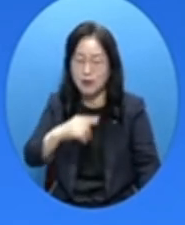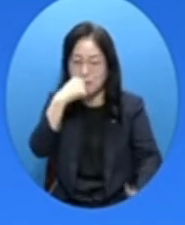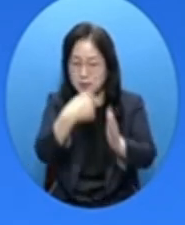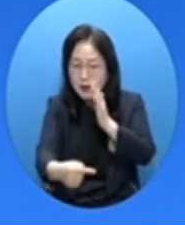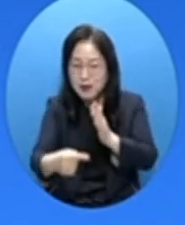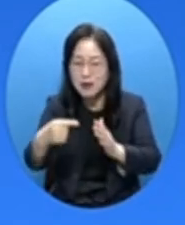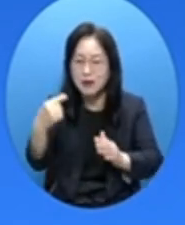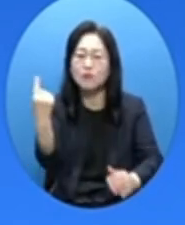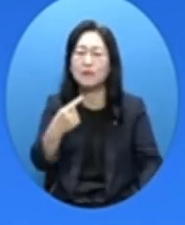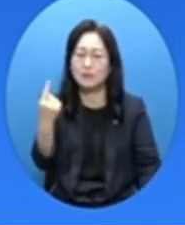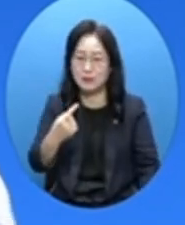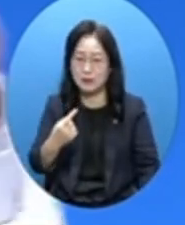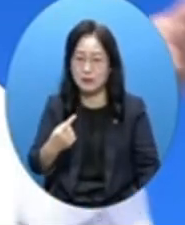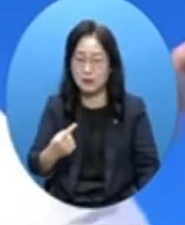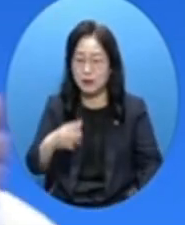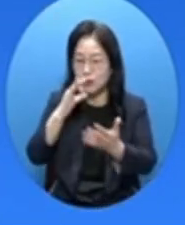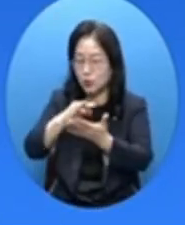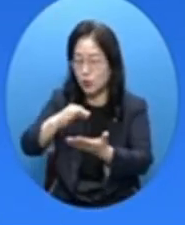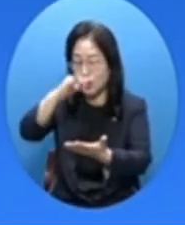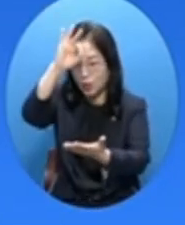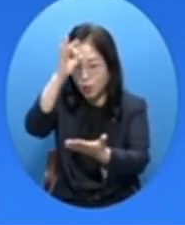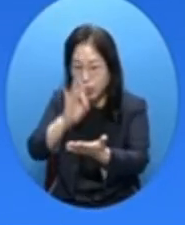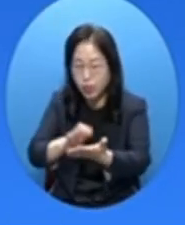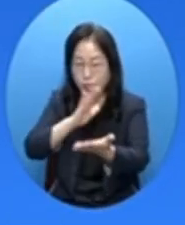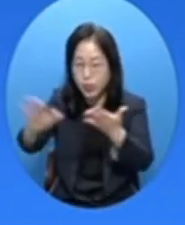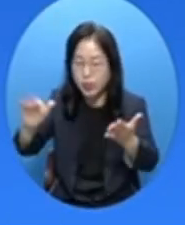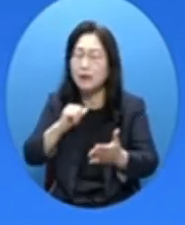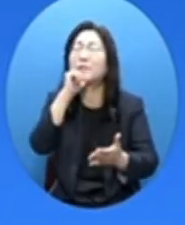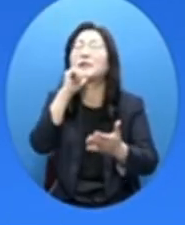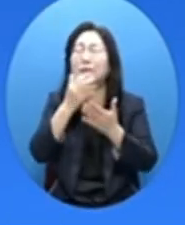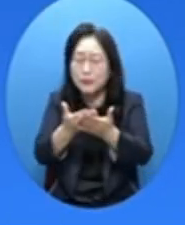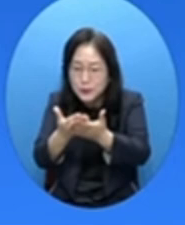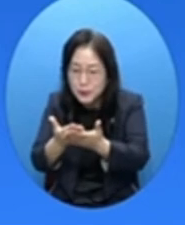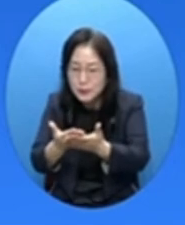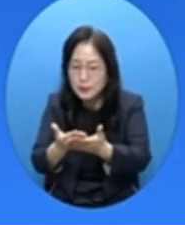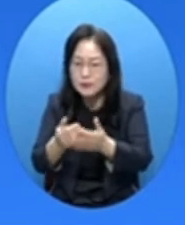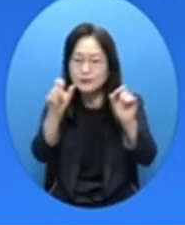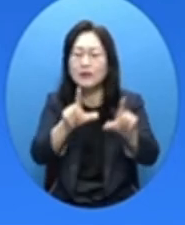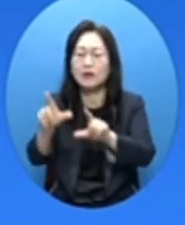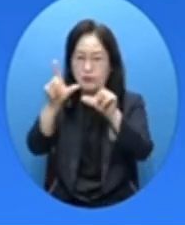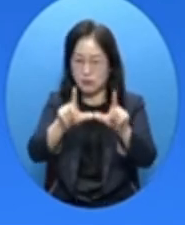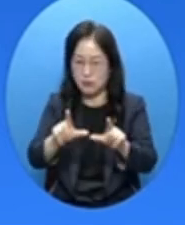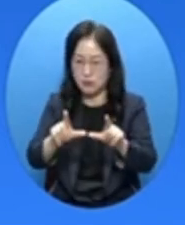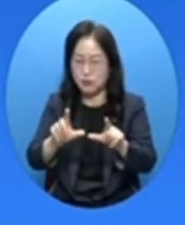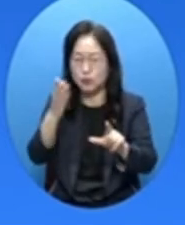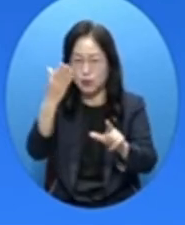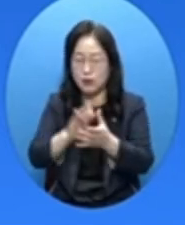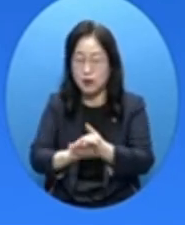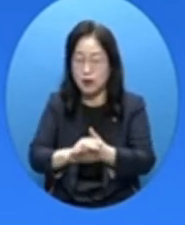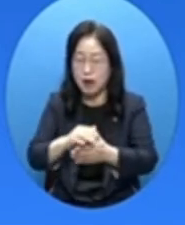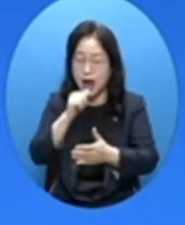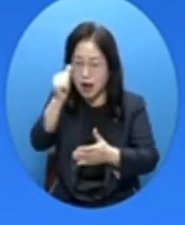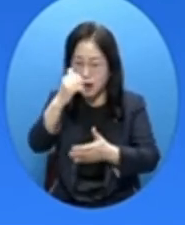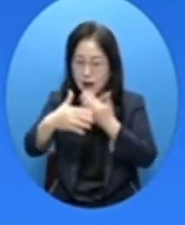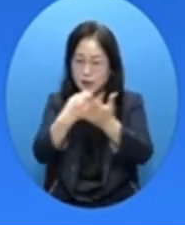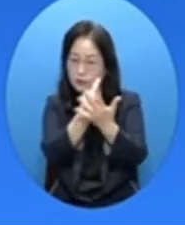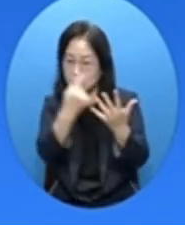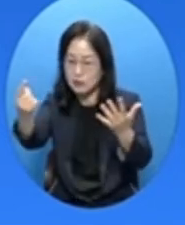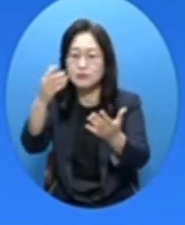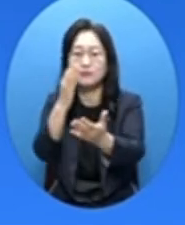재난이 다가오는 것입니다 결국 가지고 다 앓고 거지 같은 인생을 살게 되는 것입니다 절대로 하나님의 품을 따라 하면 안